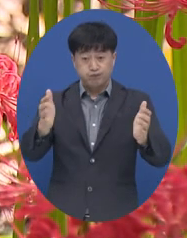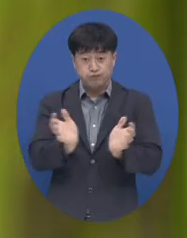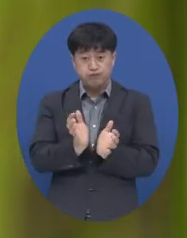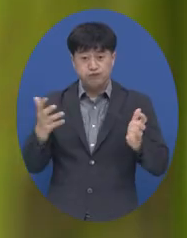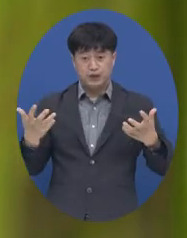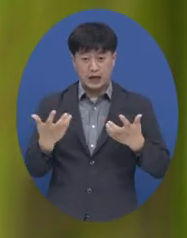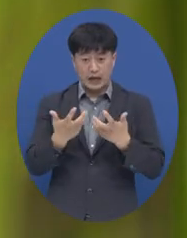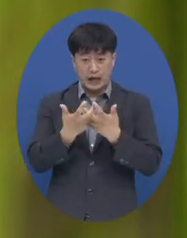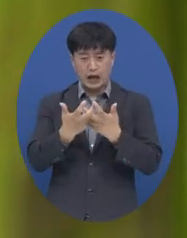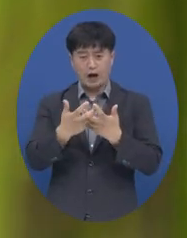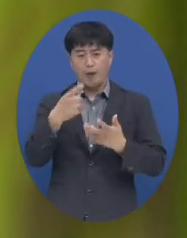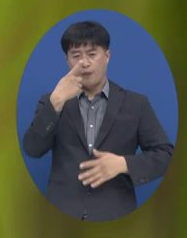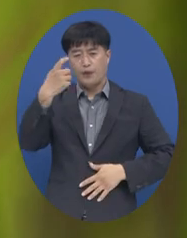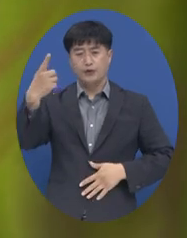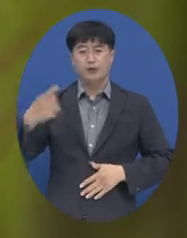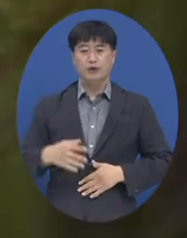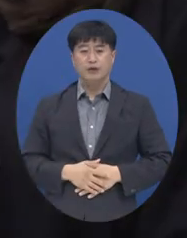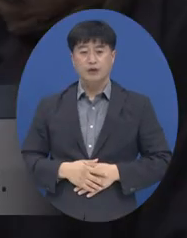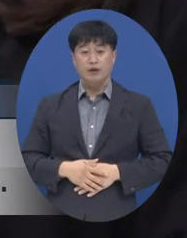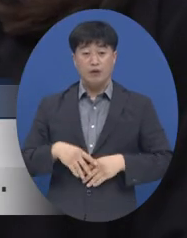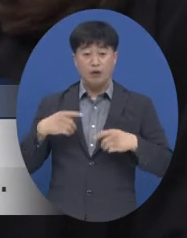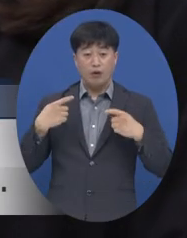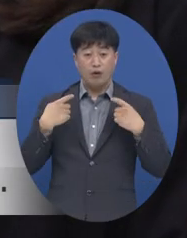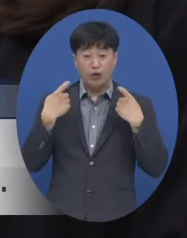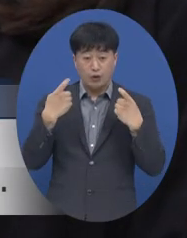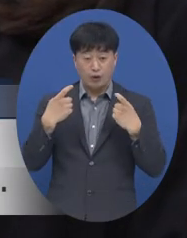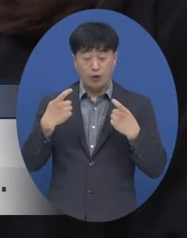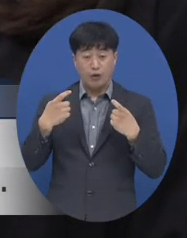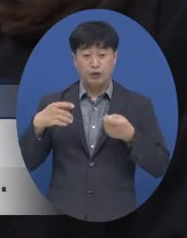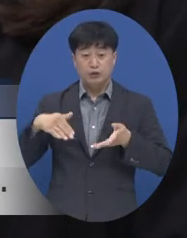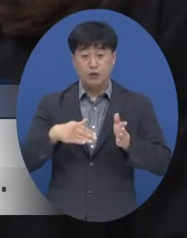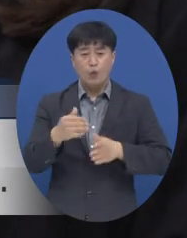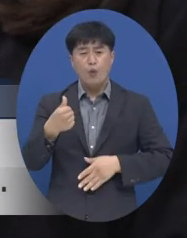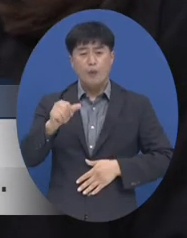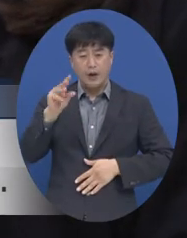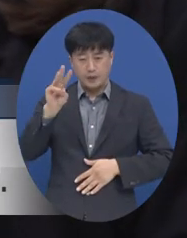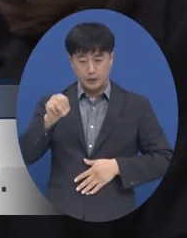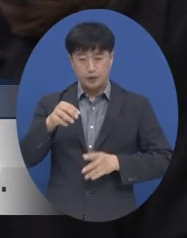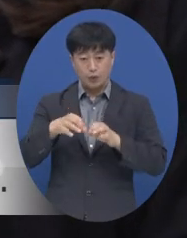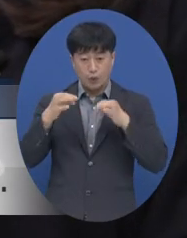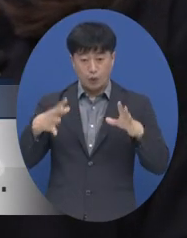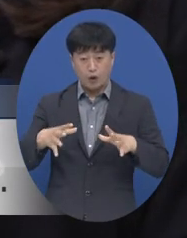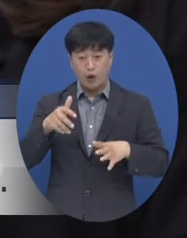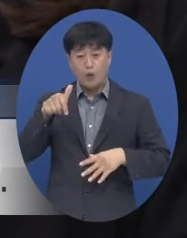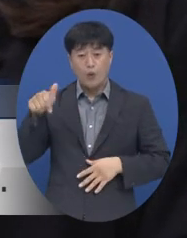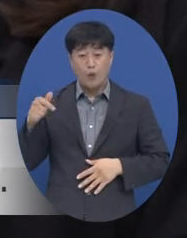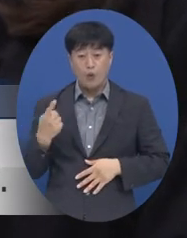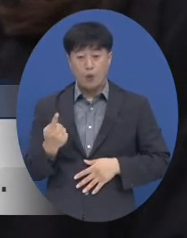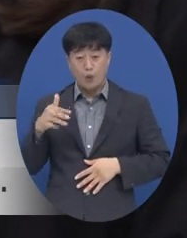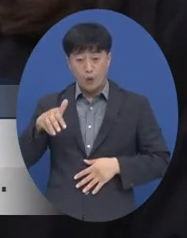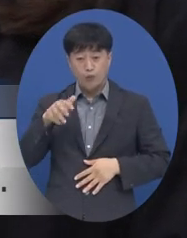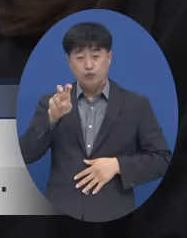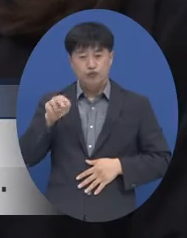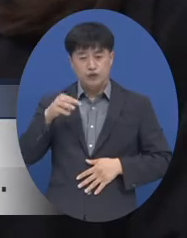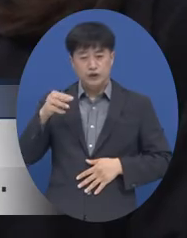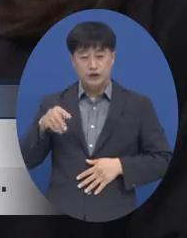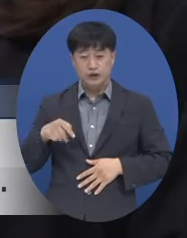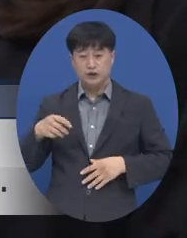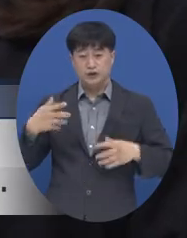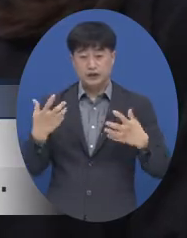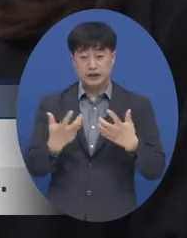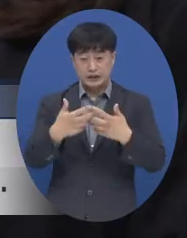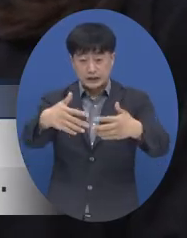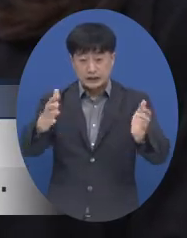이뤄 그야말로 장관. 산책로 500여 미터 구간에 꽃무릇 군락지가 조성되어 있으며